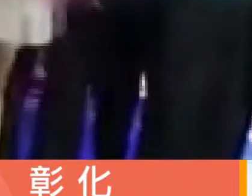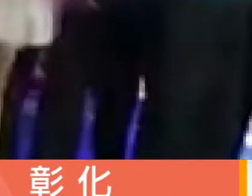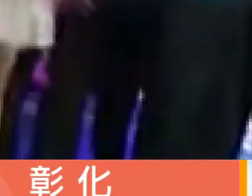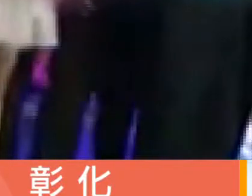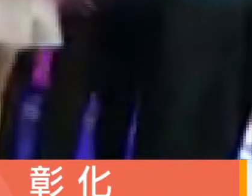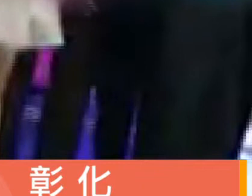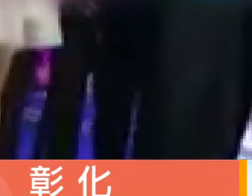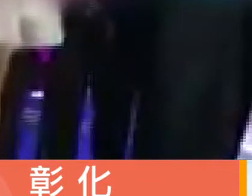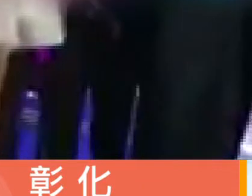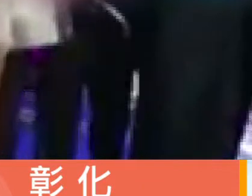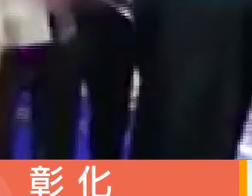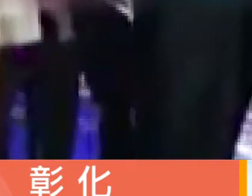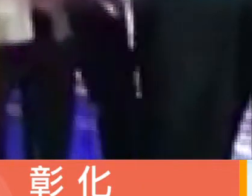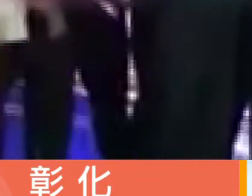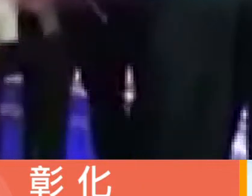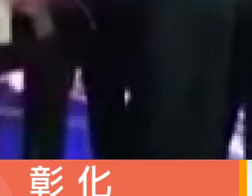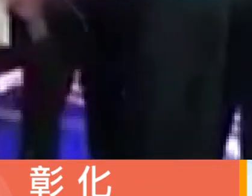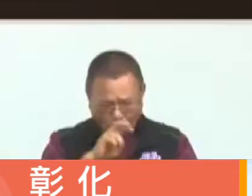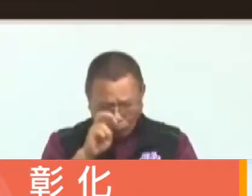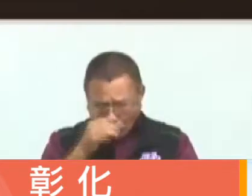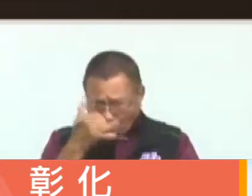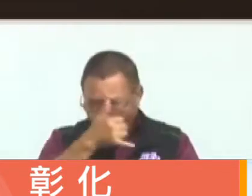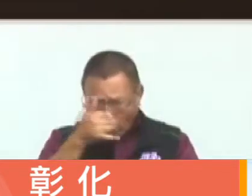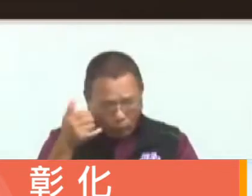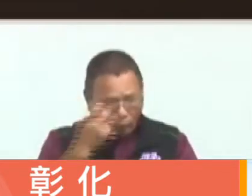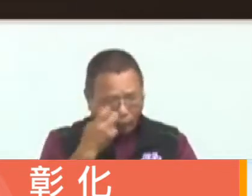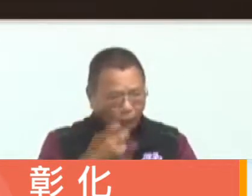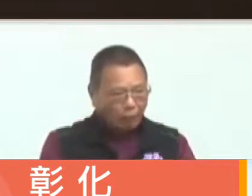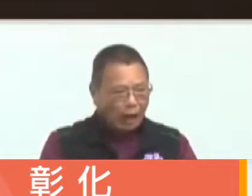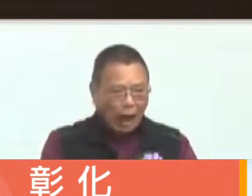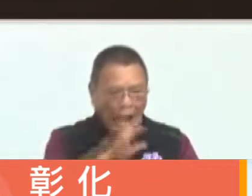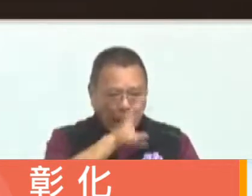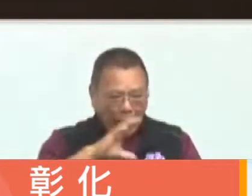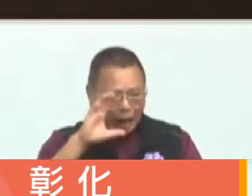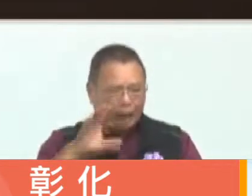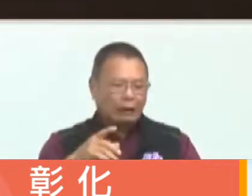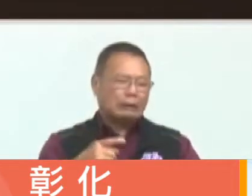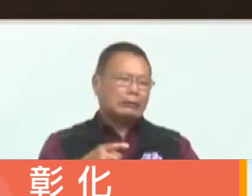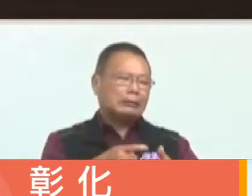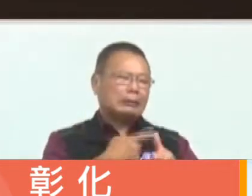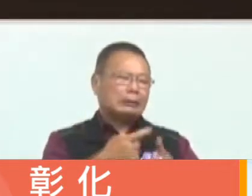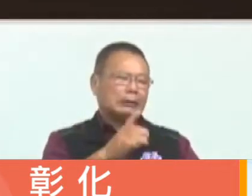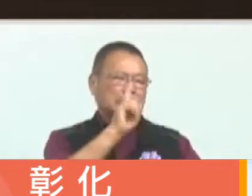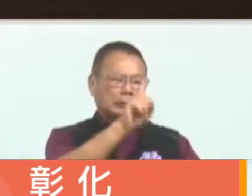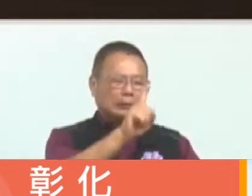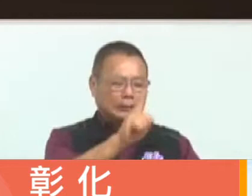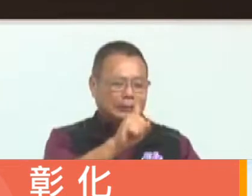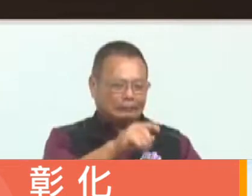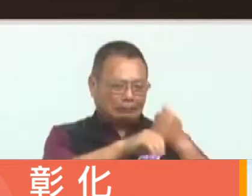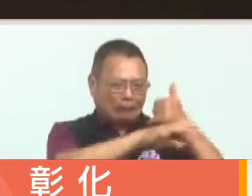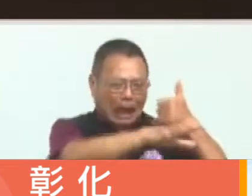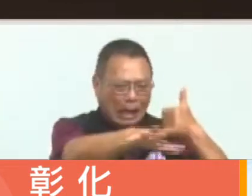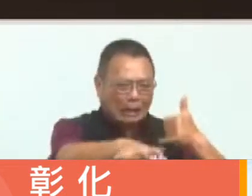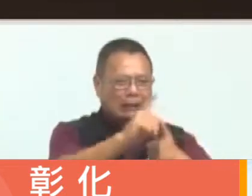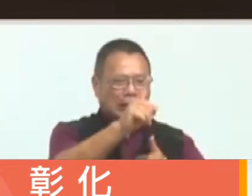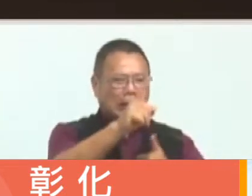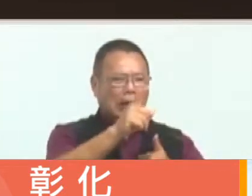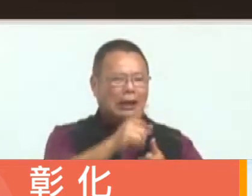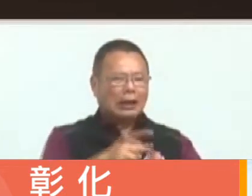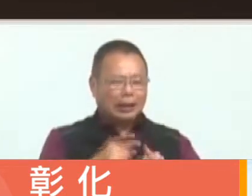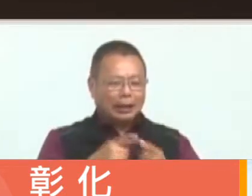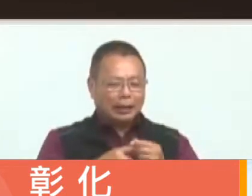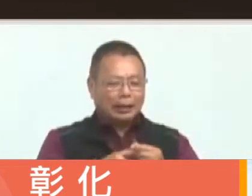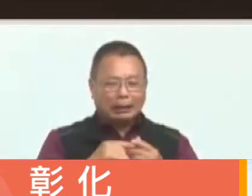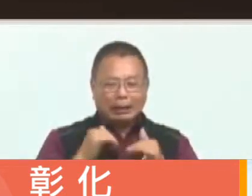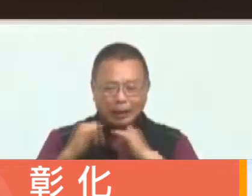唱班衍生而来。 从疫调来看，我们就发现歌唱班是传染的一个这感染的一个热点哦。那现